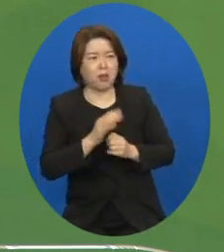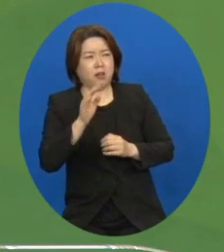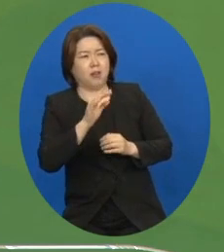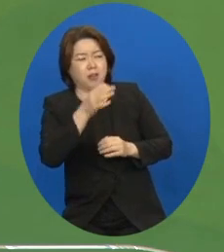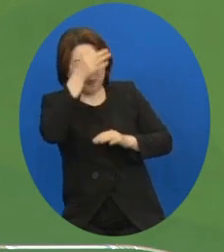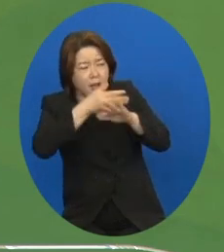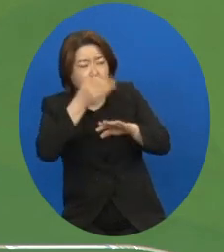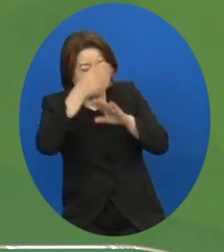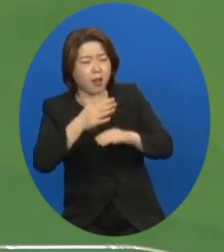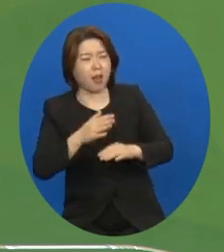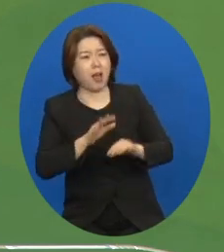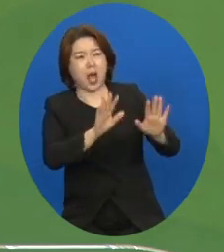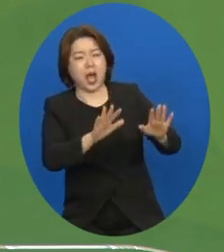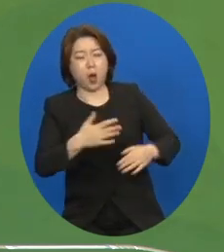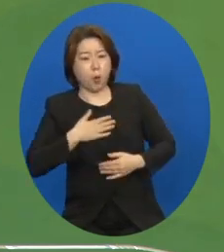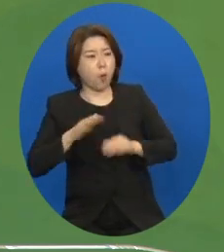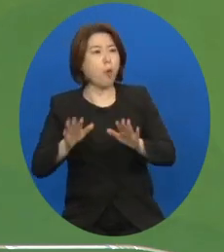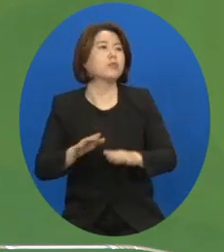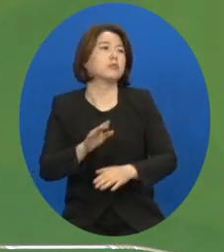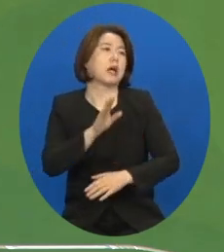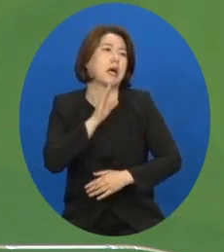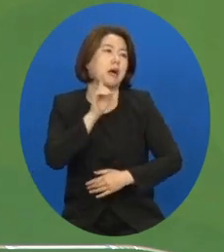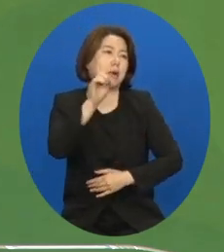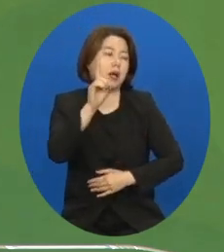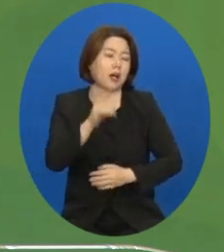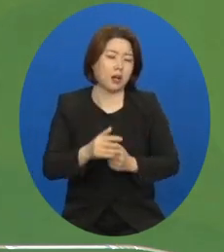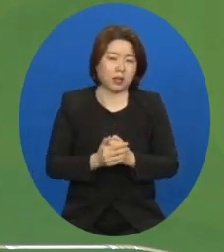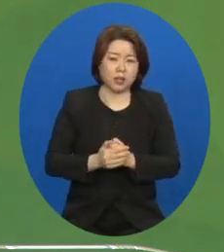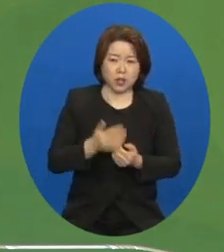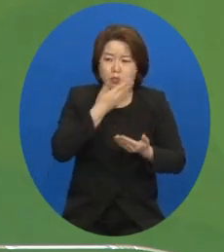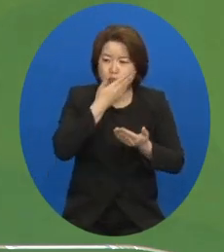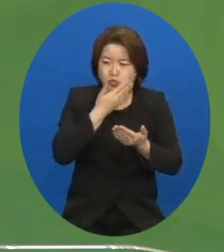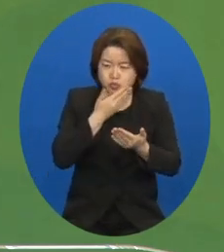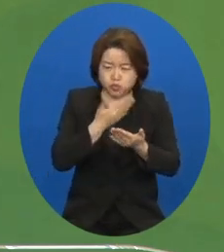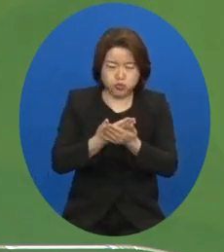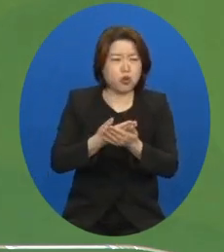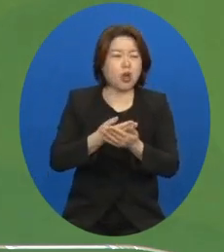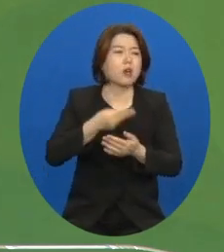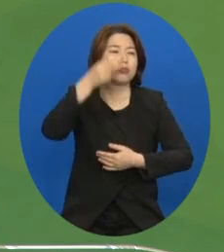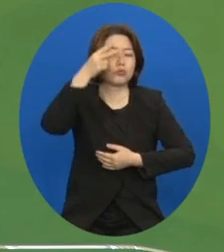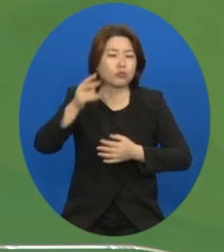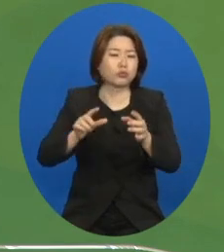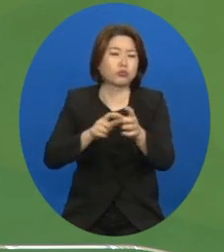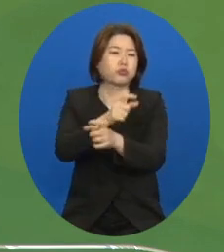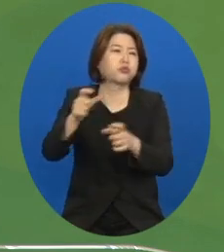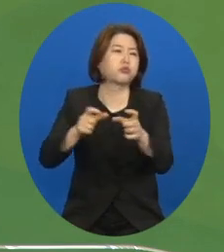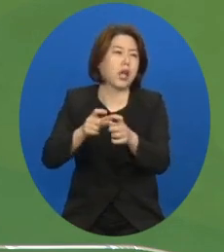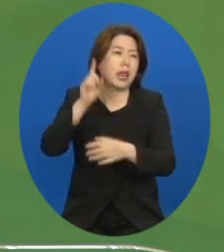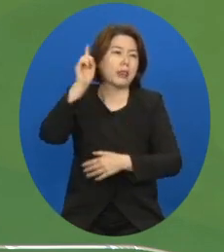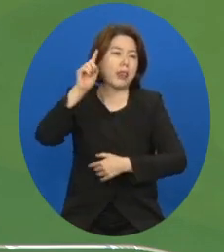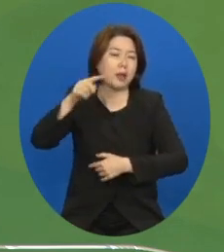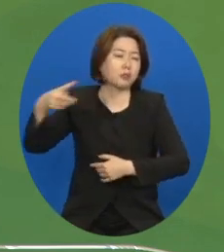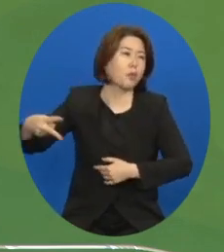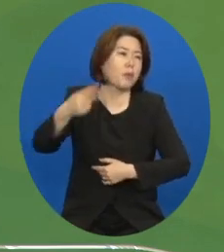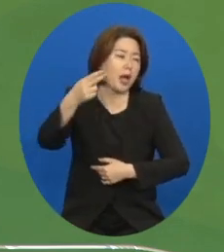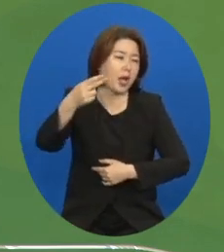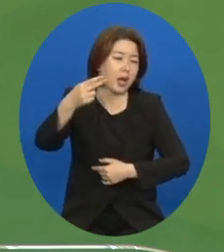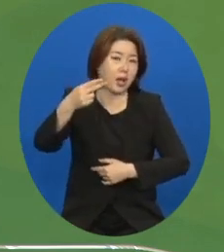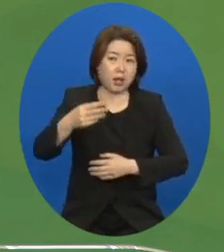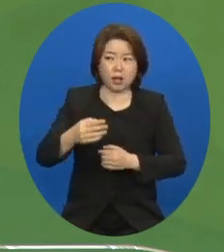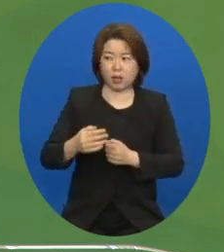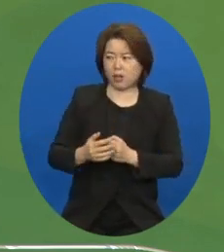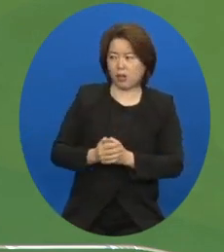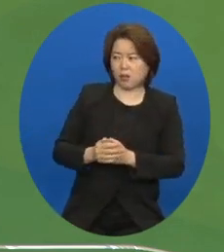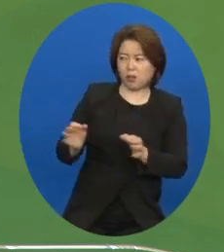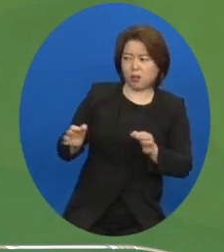미안, 오늘은 진짜 안 돼. 오늘은 중요한 술자리가 있거든. 내일부터 할게.